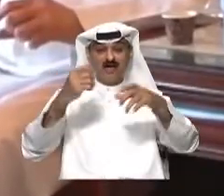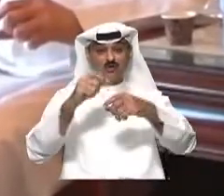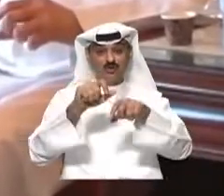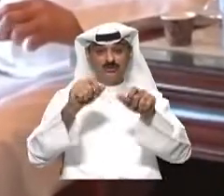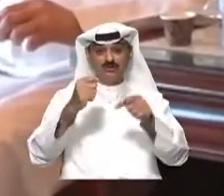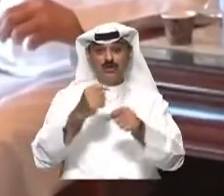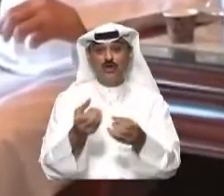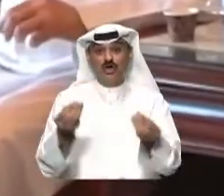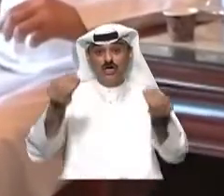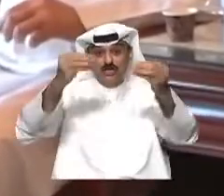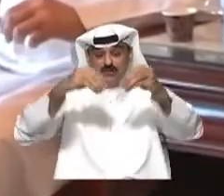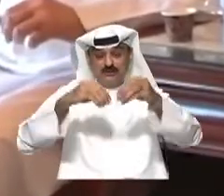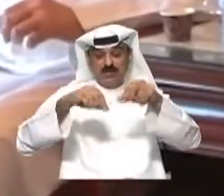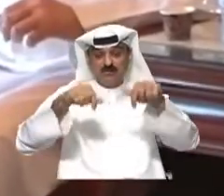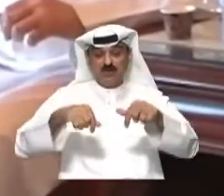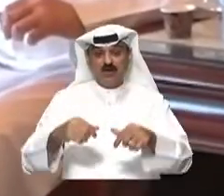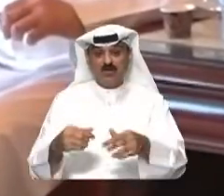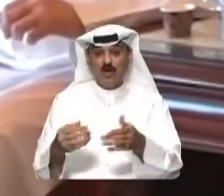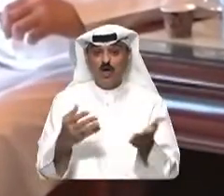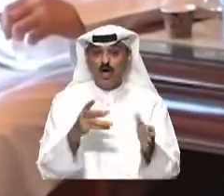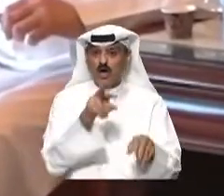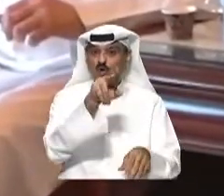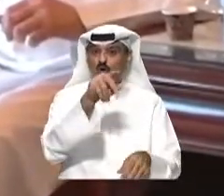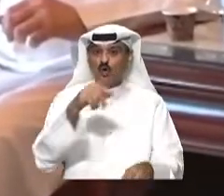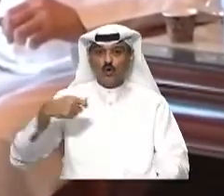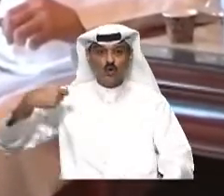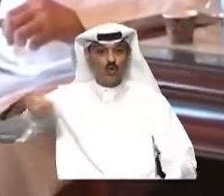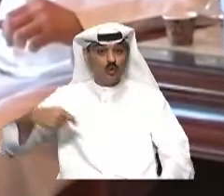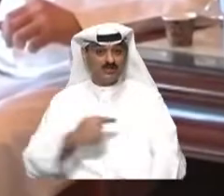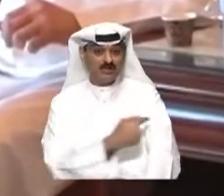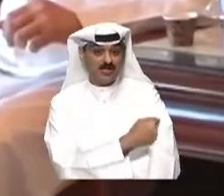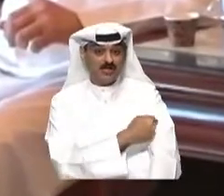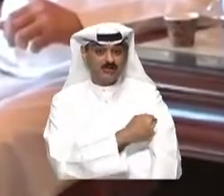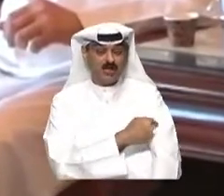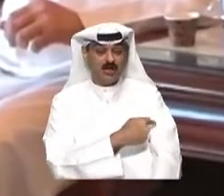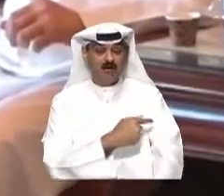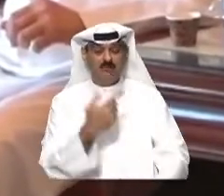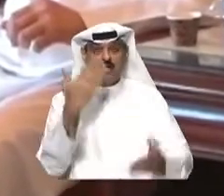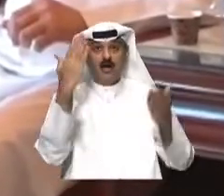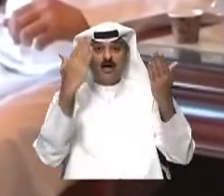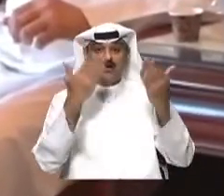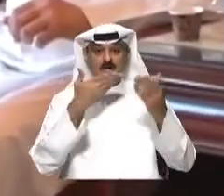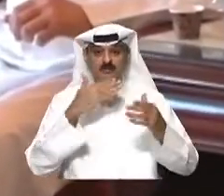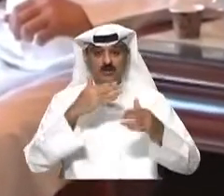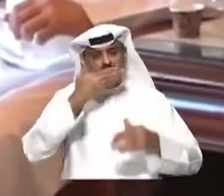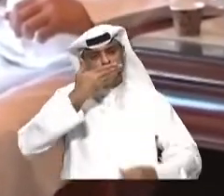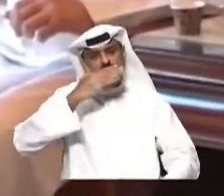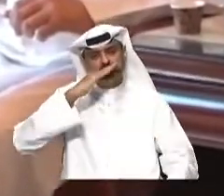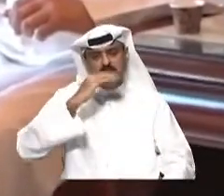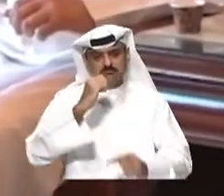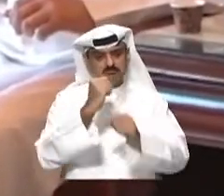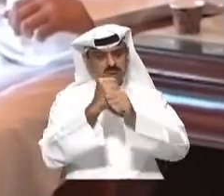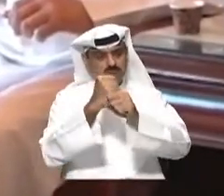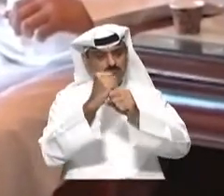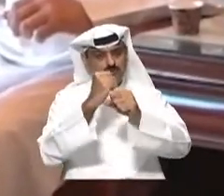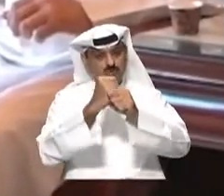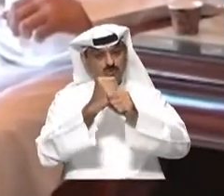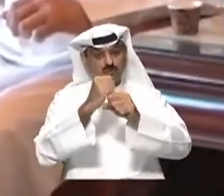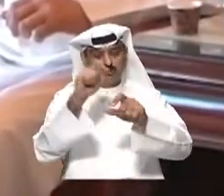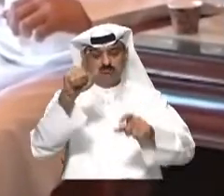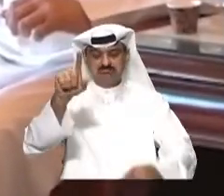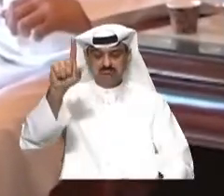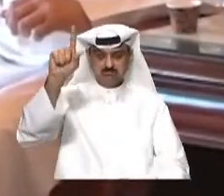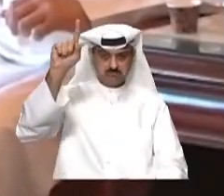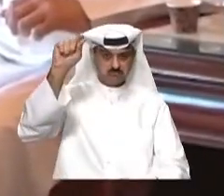معالي الدكتور الشيخ باسل، ولا بيد إلا بيد أمر الله هذا سبحانه. والحمد لله أنتم استطعتم من خلال عملكم أنكم